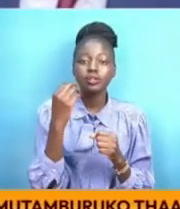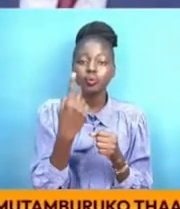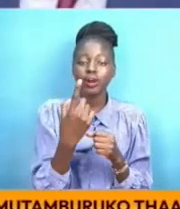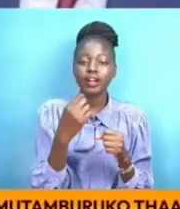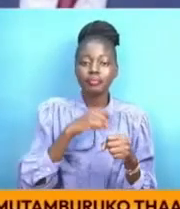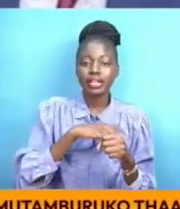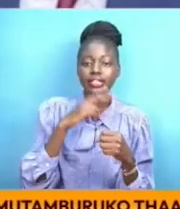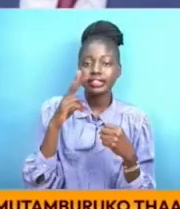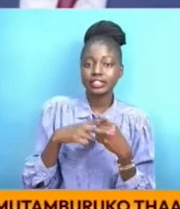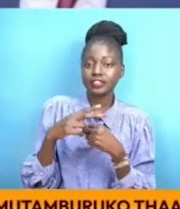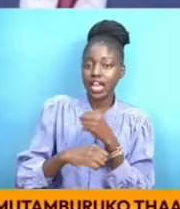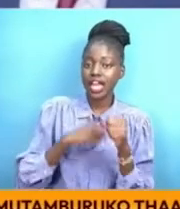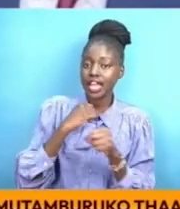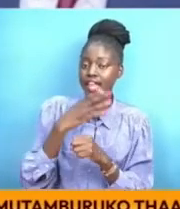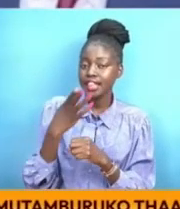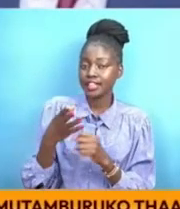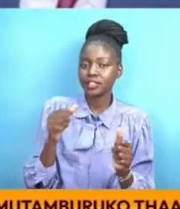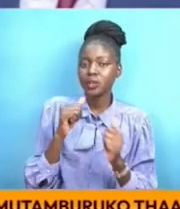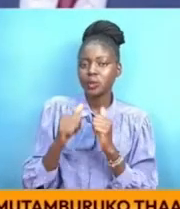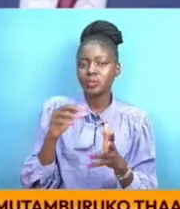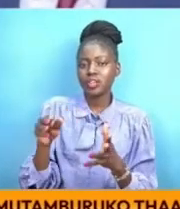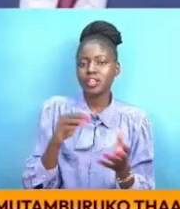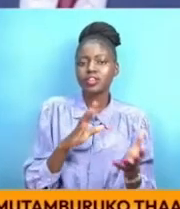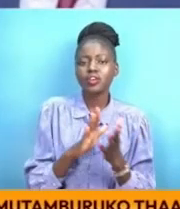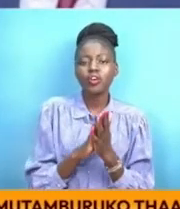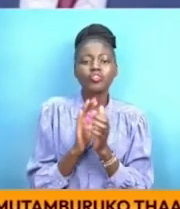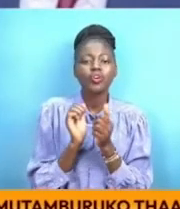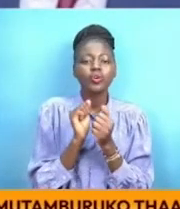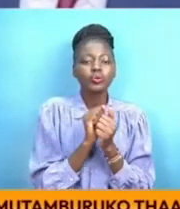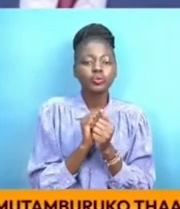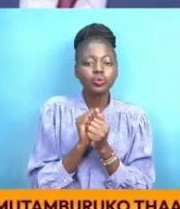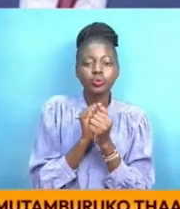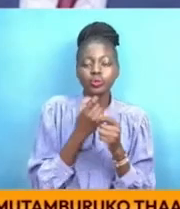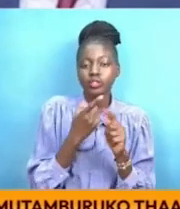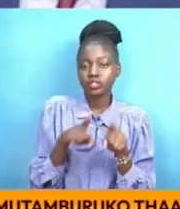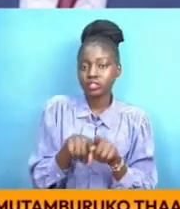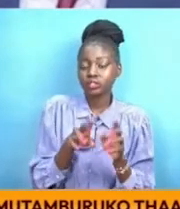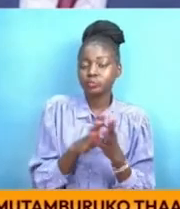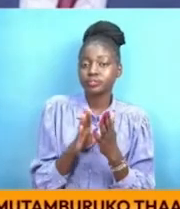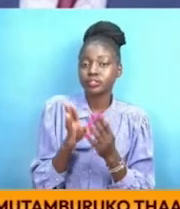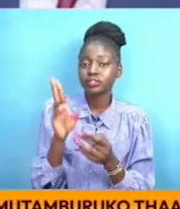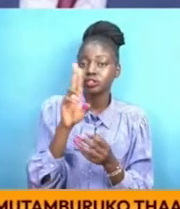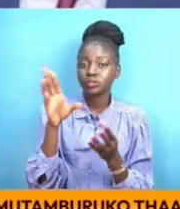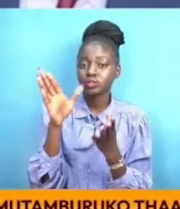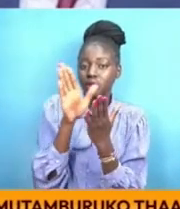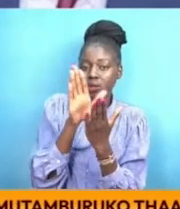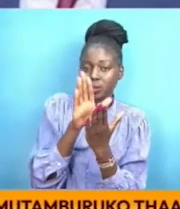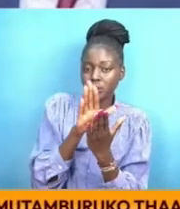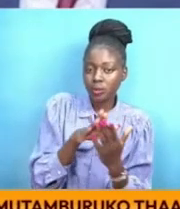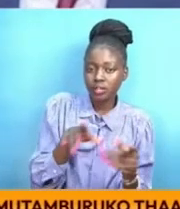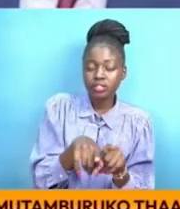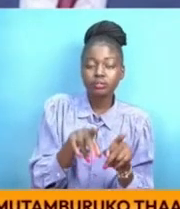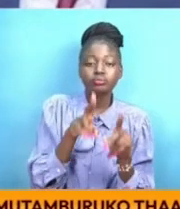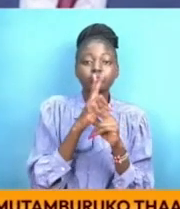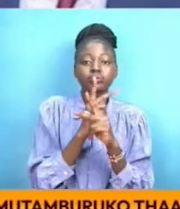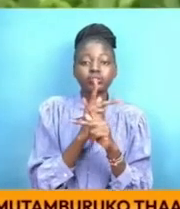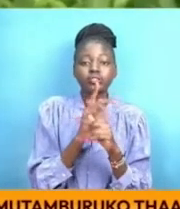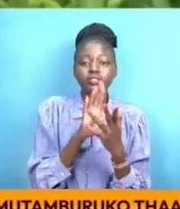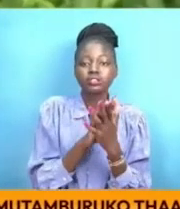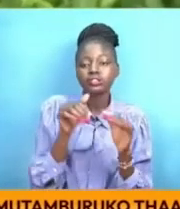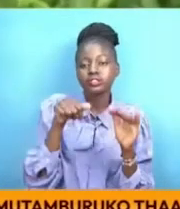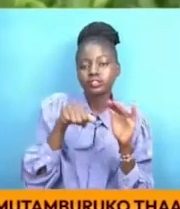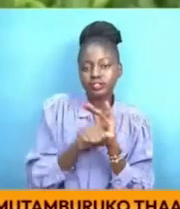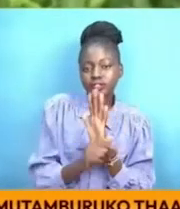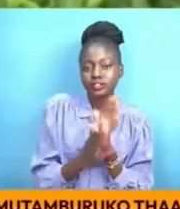na itanya ria kurehe wiguithanio na kunyihia mahuthiro ma waida na kugitira mahuthiro makinyi